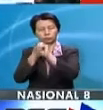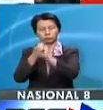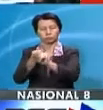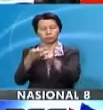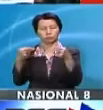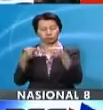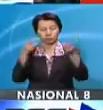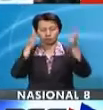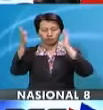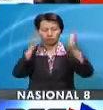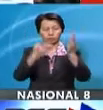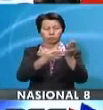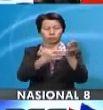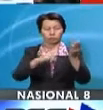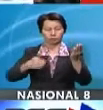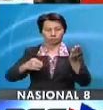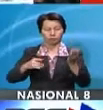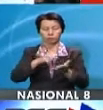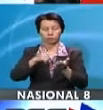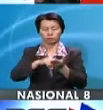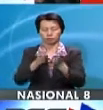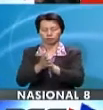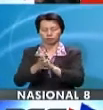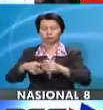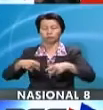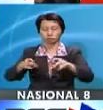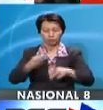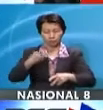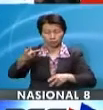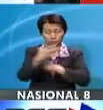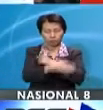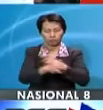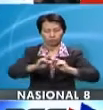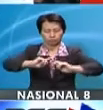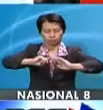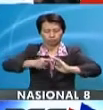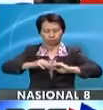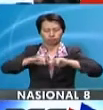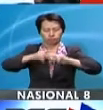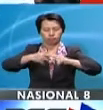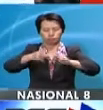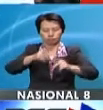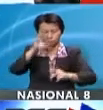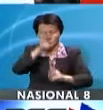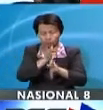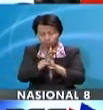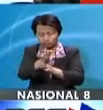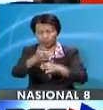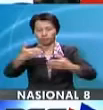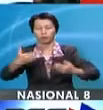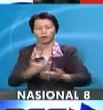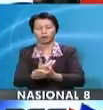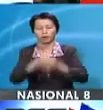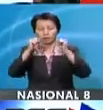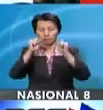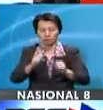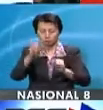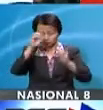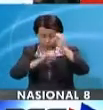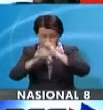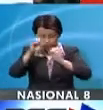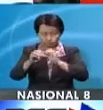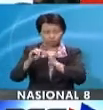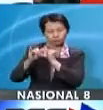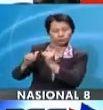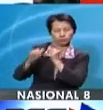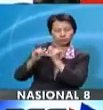hubungan Malaysia-Brunei. Ini menjadi landasan untuk kedua-dua negara mengorak langkah ke hadapan mencari bidang baharu yang boleh diterokai